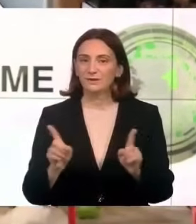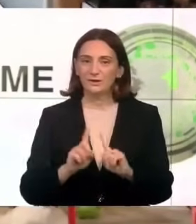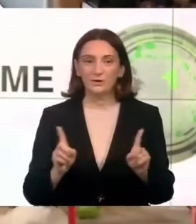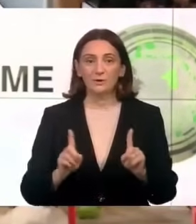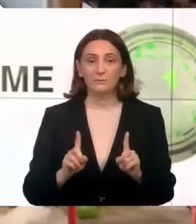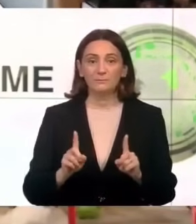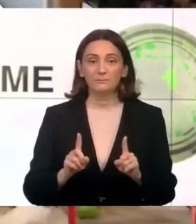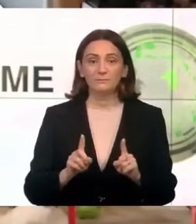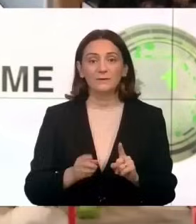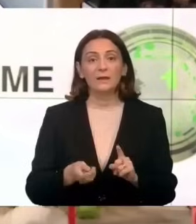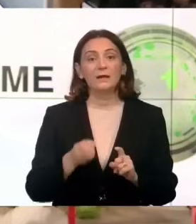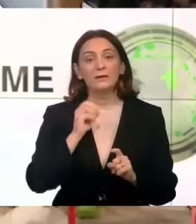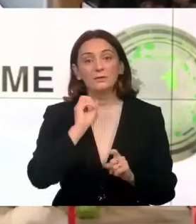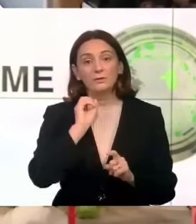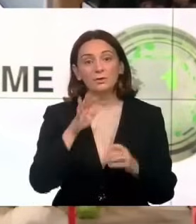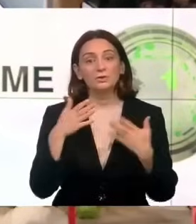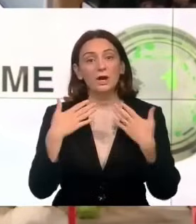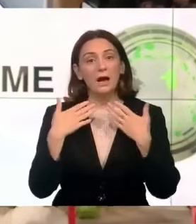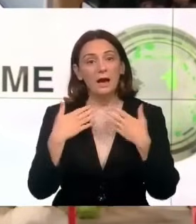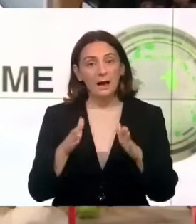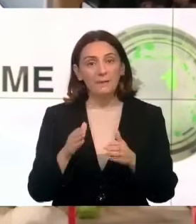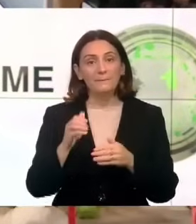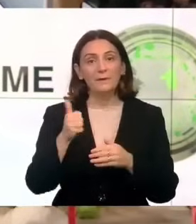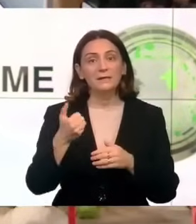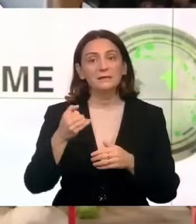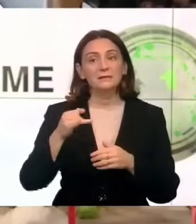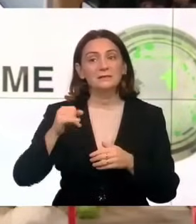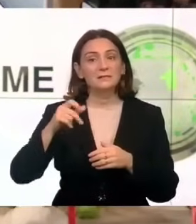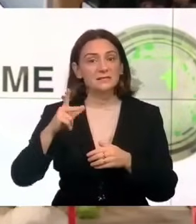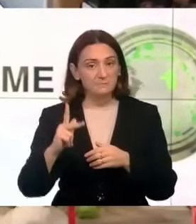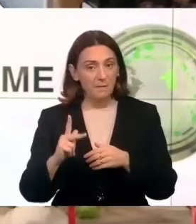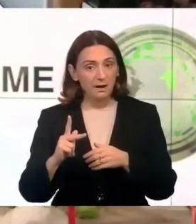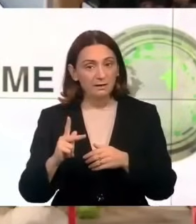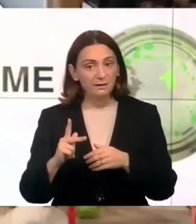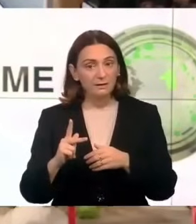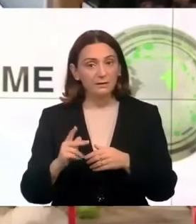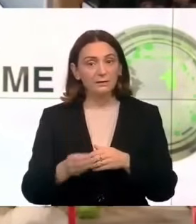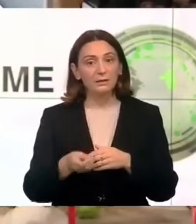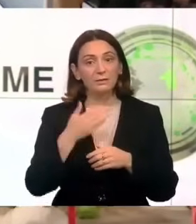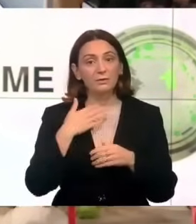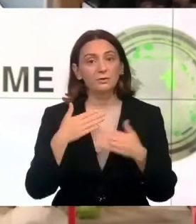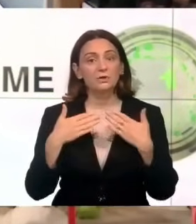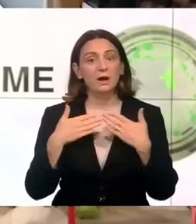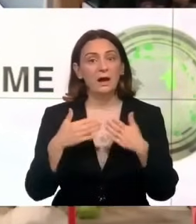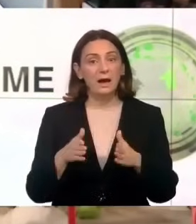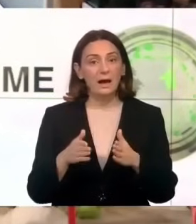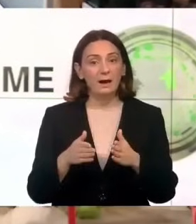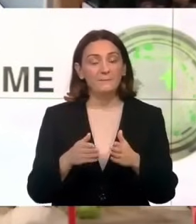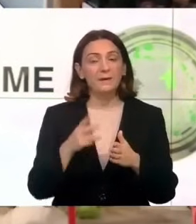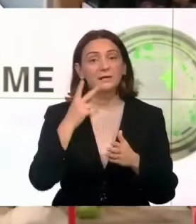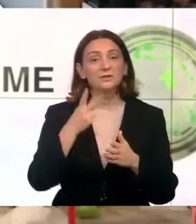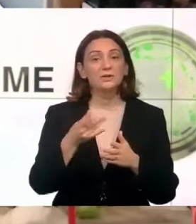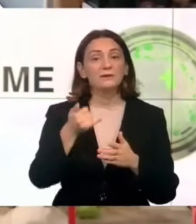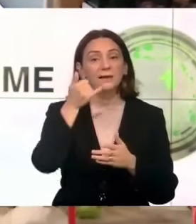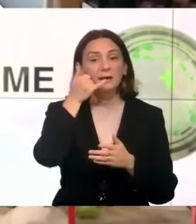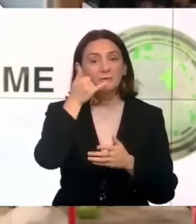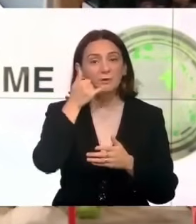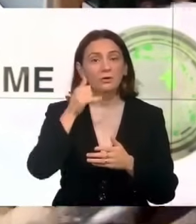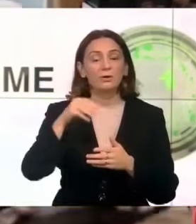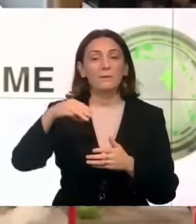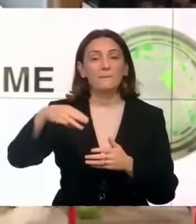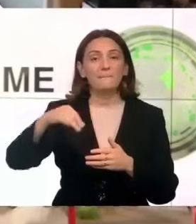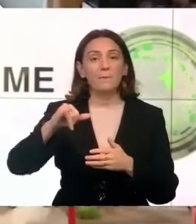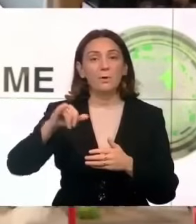hapë më tej telefonin e Monika Kuremadit dhe aty do të gjej peshkun e madh dhe të korruptuarit, shtoi Lefter